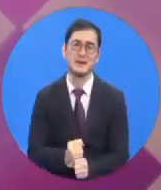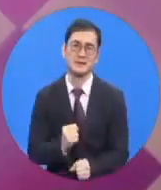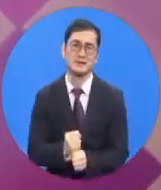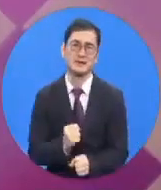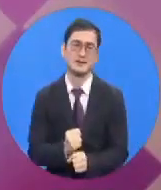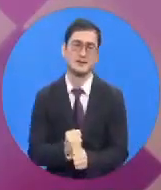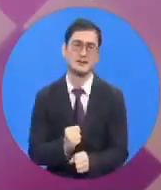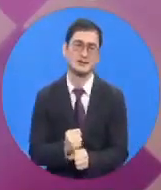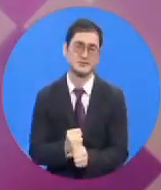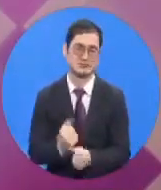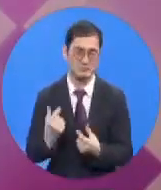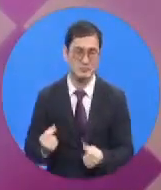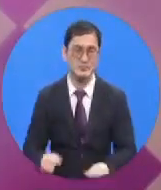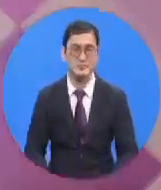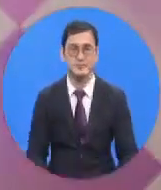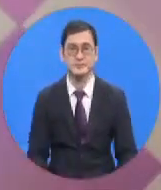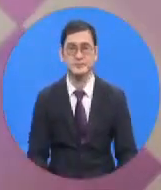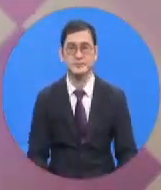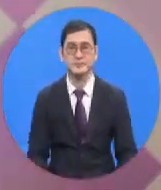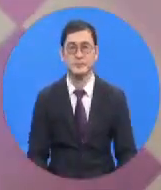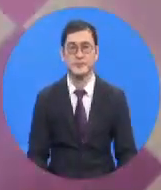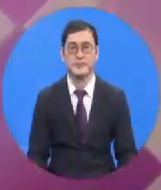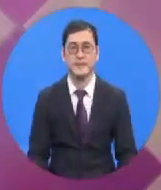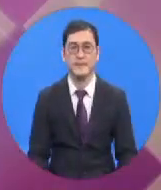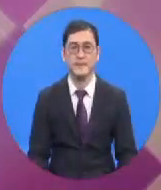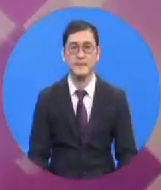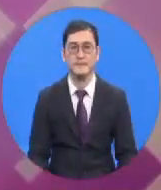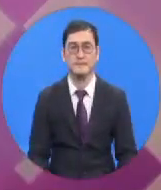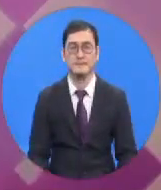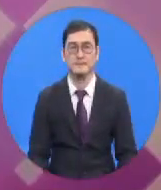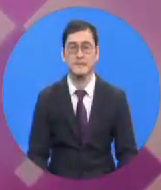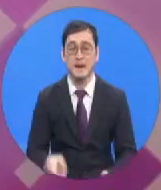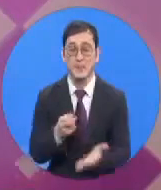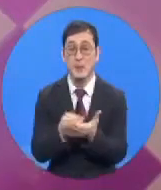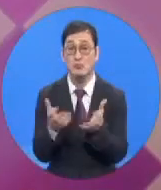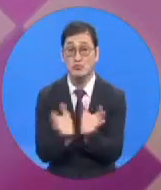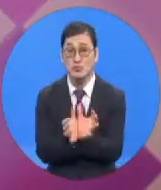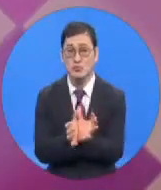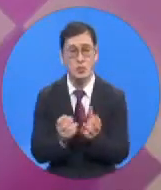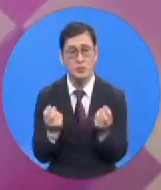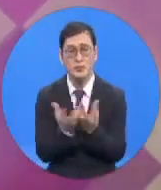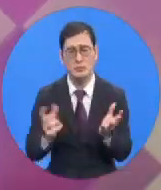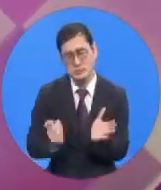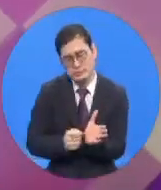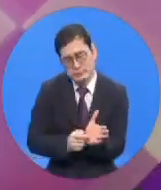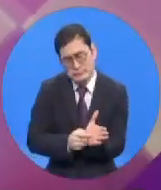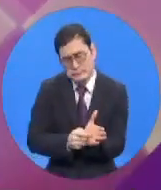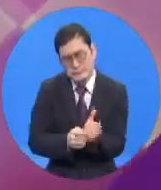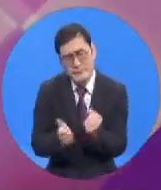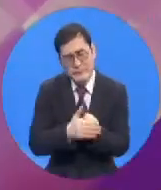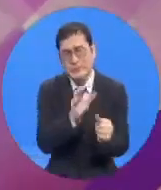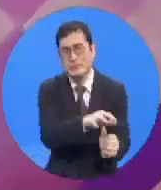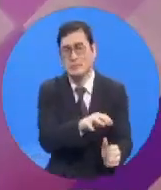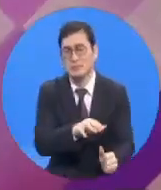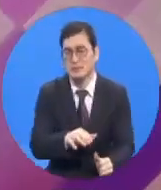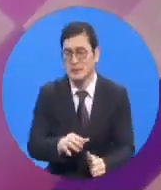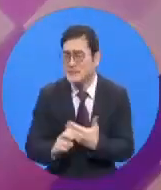건데 법무부도 급박하고 불가피했다. 당시 당을 이렇게 전했었죠. 거기에 대해서